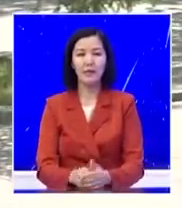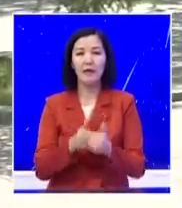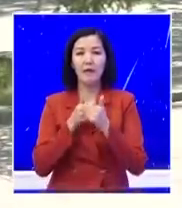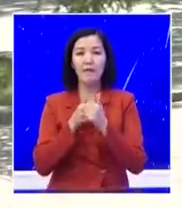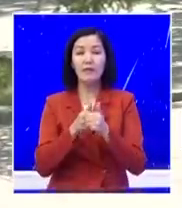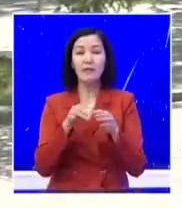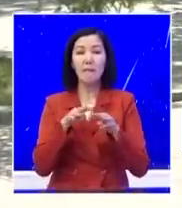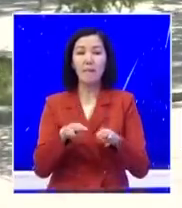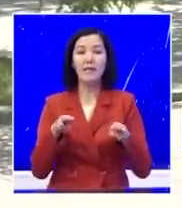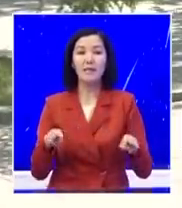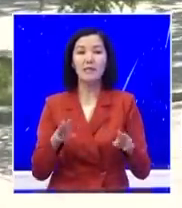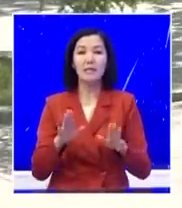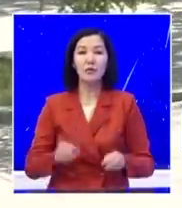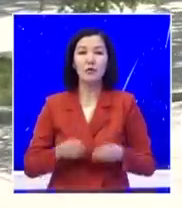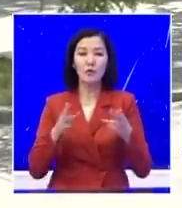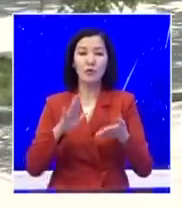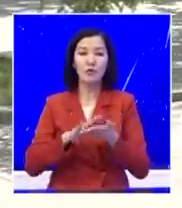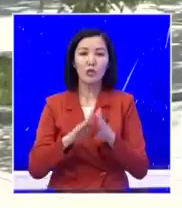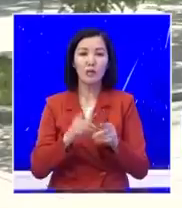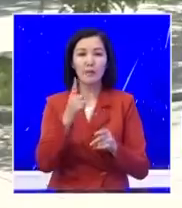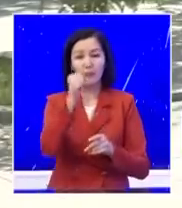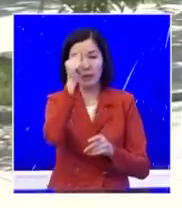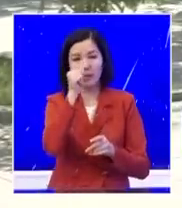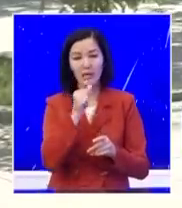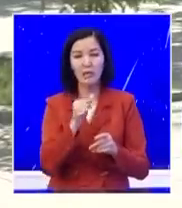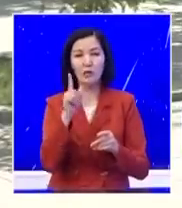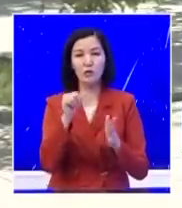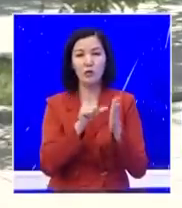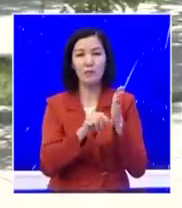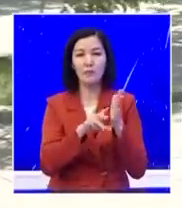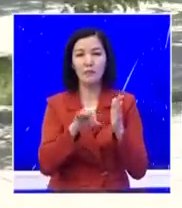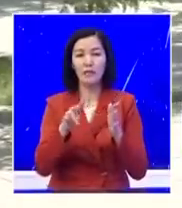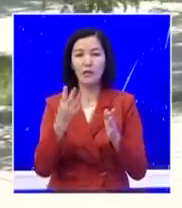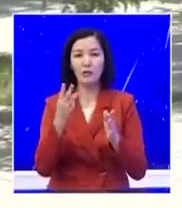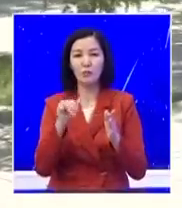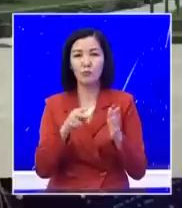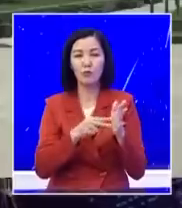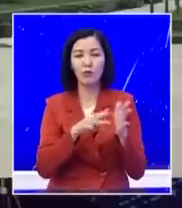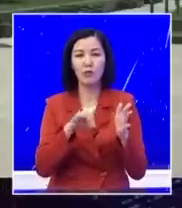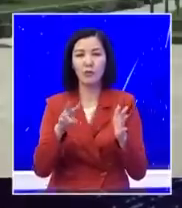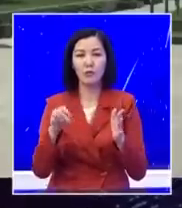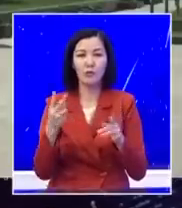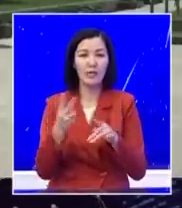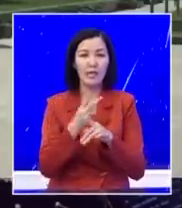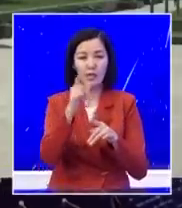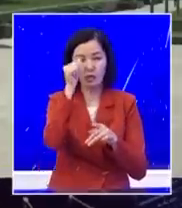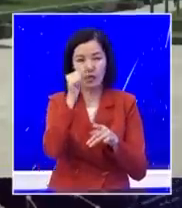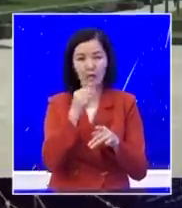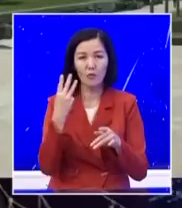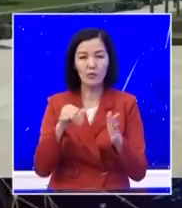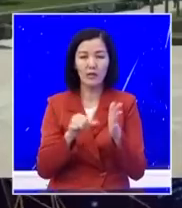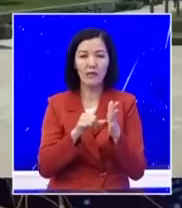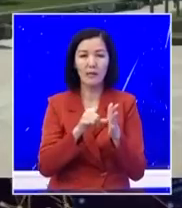Вице-министрдің айтуынша, төтенше жағдай кезінде бірінші айда 160 миллиард теңге сомасында 3,7 миллион, екінші айда 36 миллиард